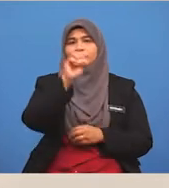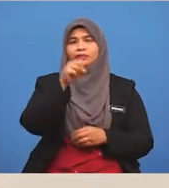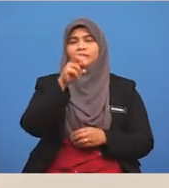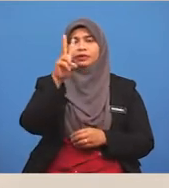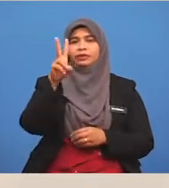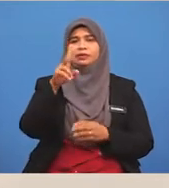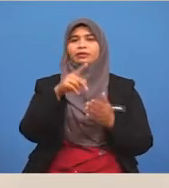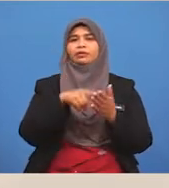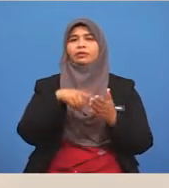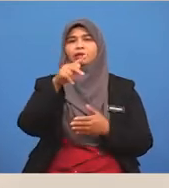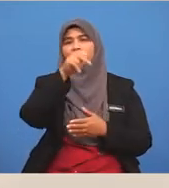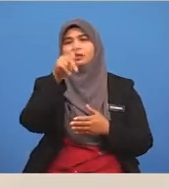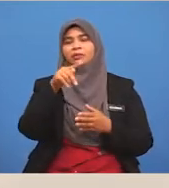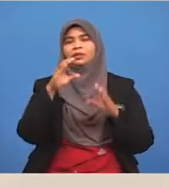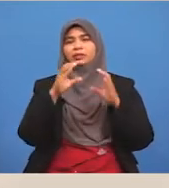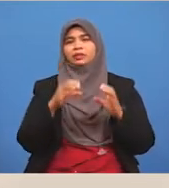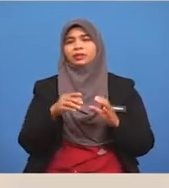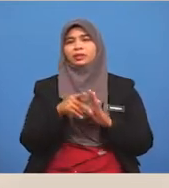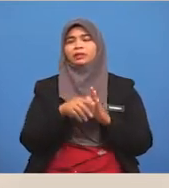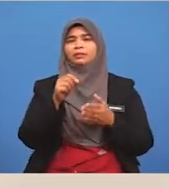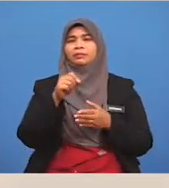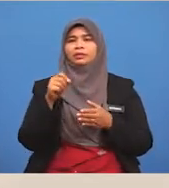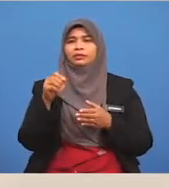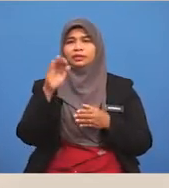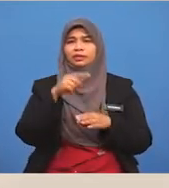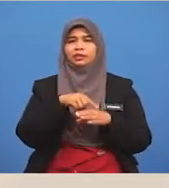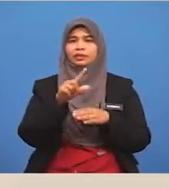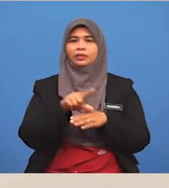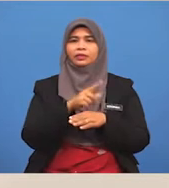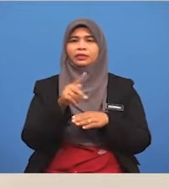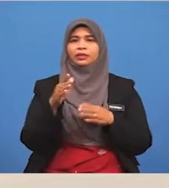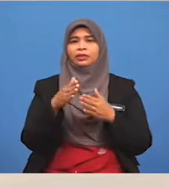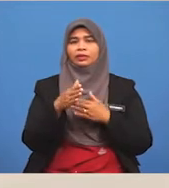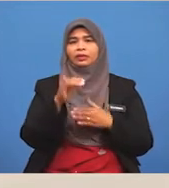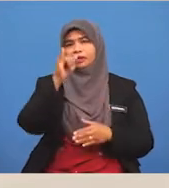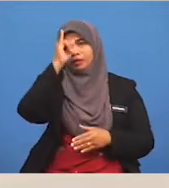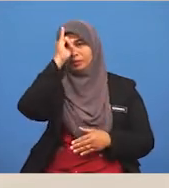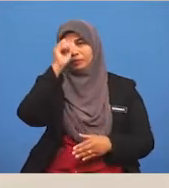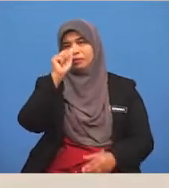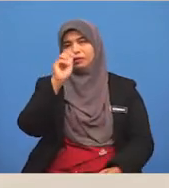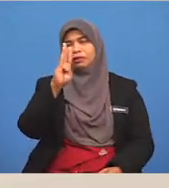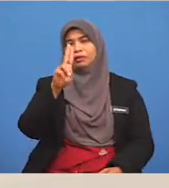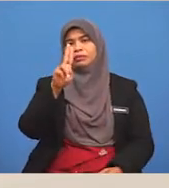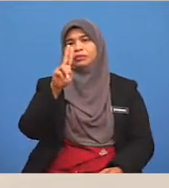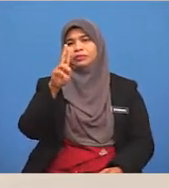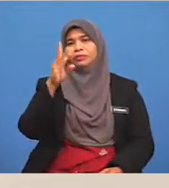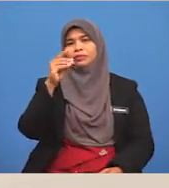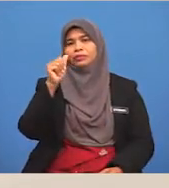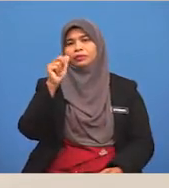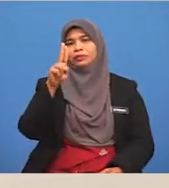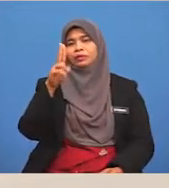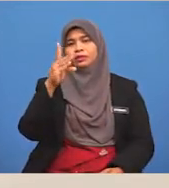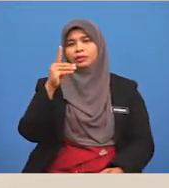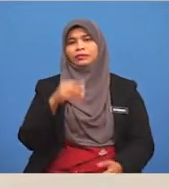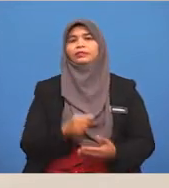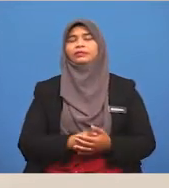digunakan oleh Imam Abu Daud dalam penyusunan kitabnya? A. Memilih